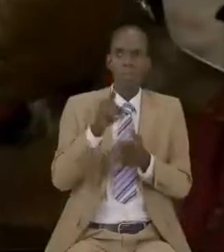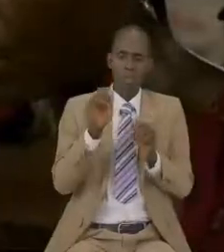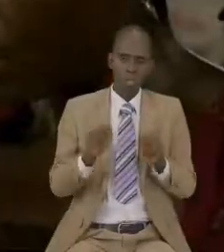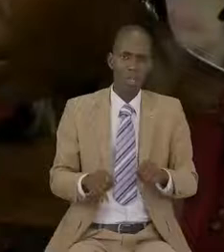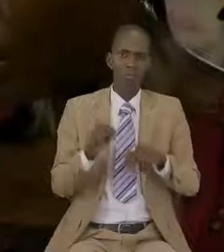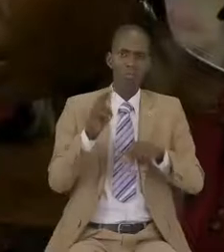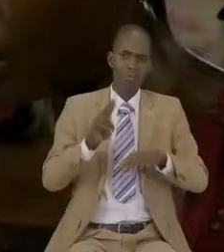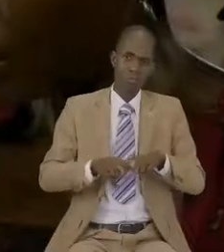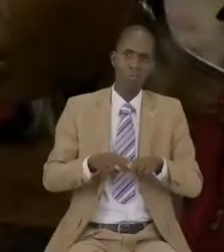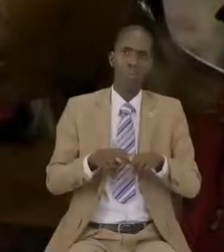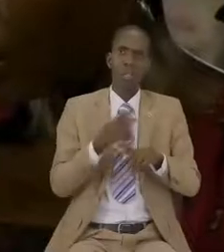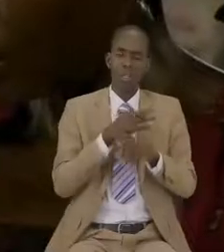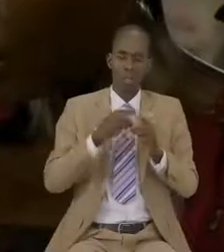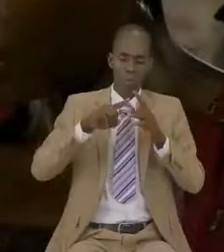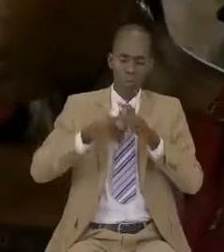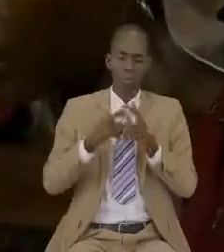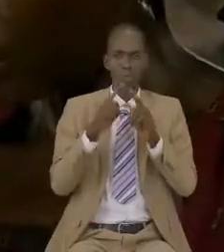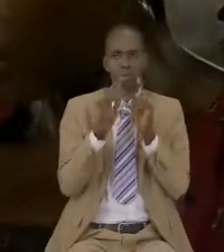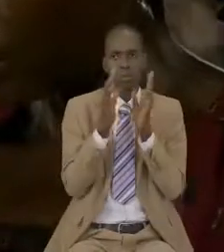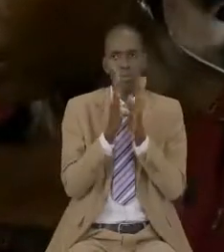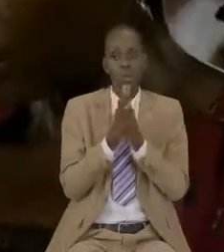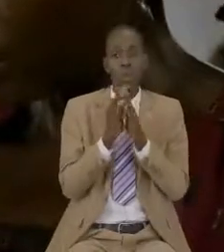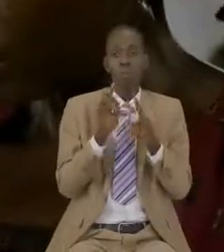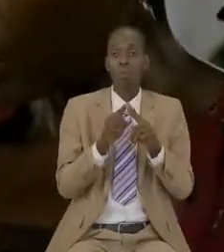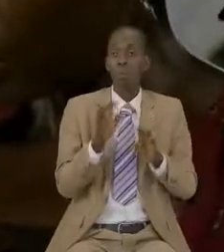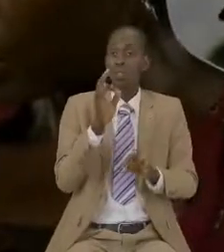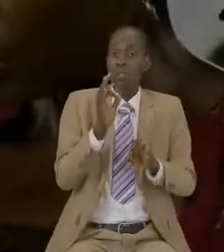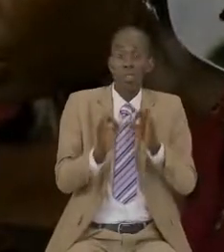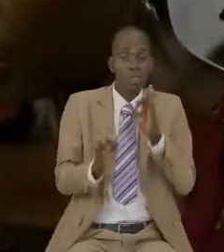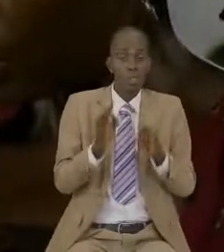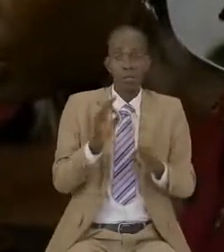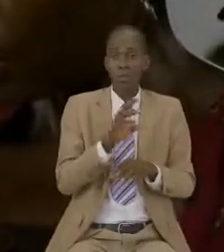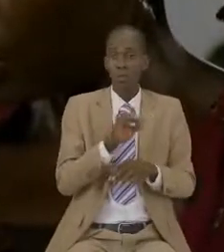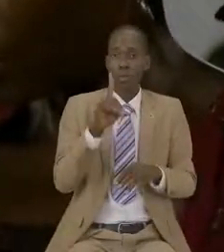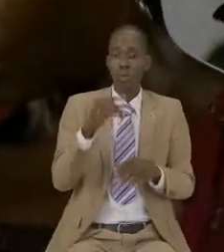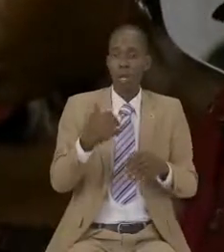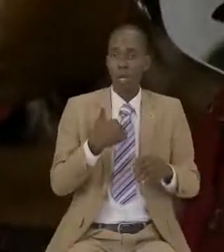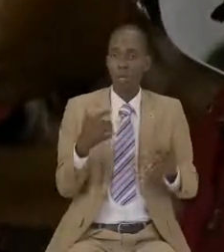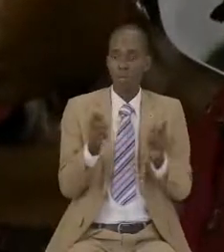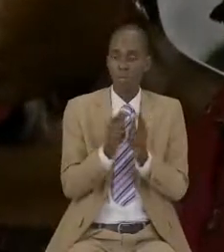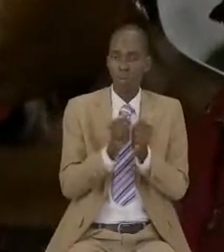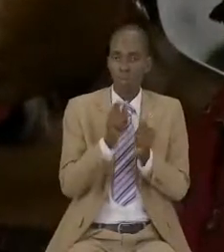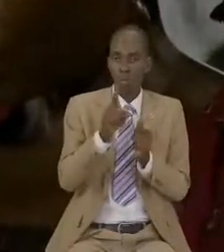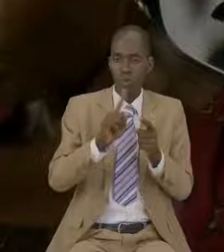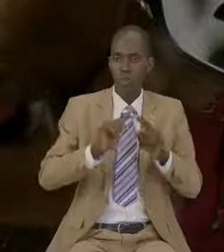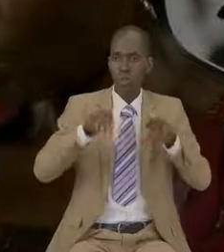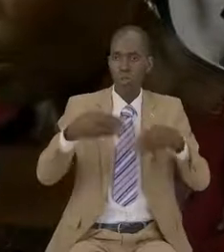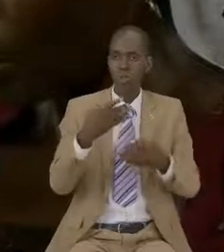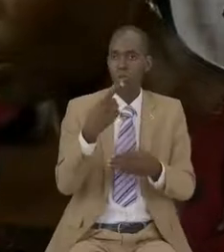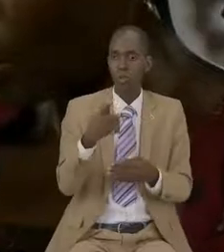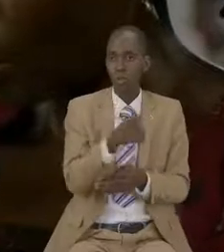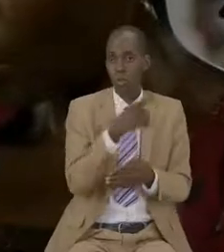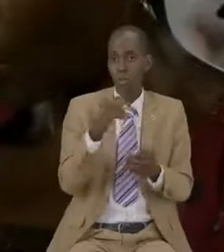C'est pourquoi nous sommes là. Pourquoi l'homme de Dieu a pris tout le temps pour conduire